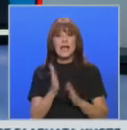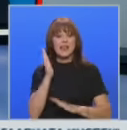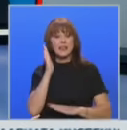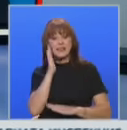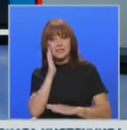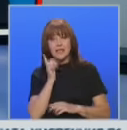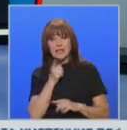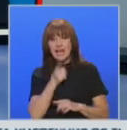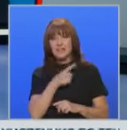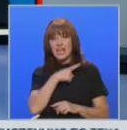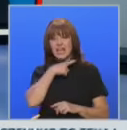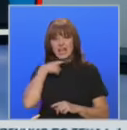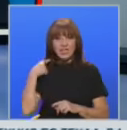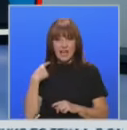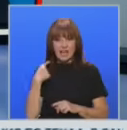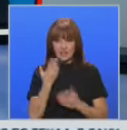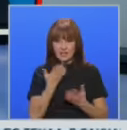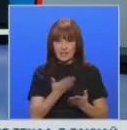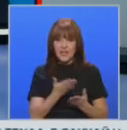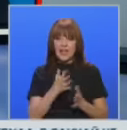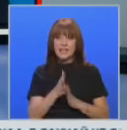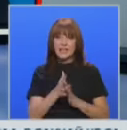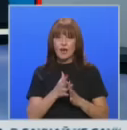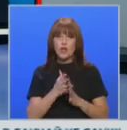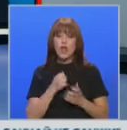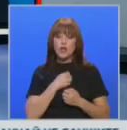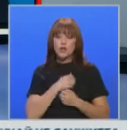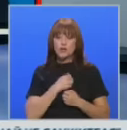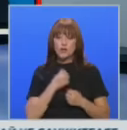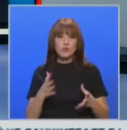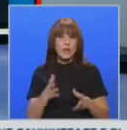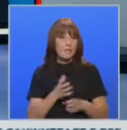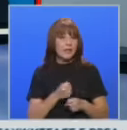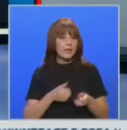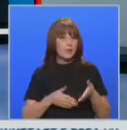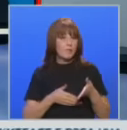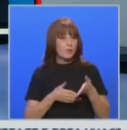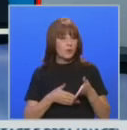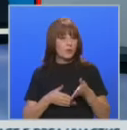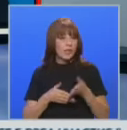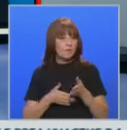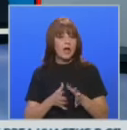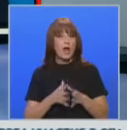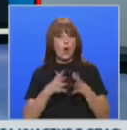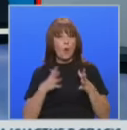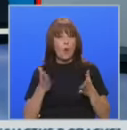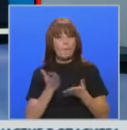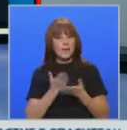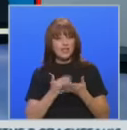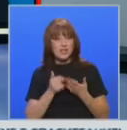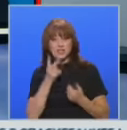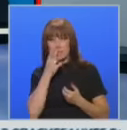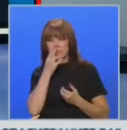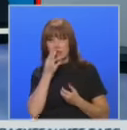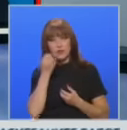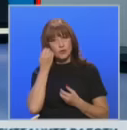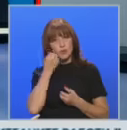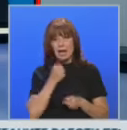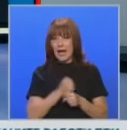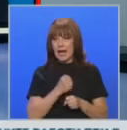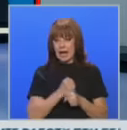жертви стават все повече, затова пък е все по-трудно да намерят подкрепа и защита. Голяма част са били подлъгани с обещания за добра работа,